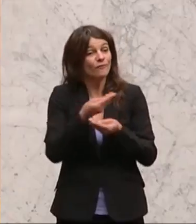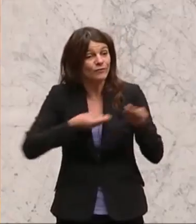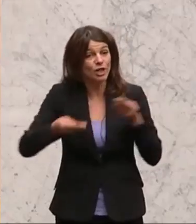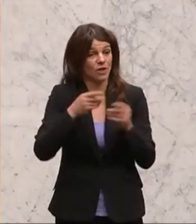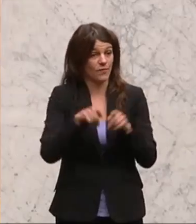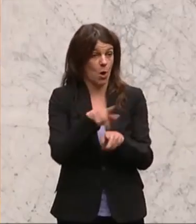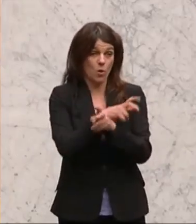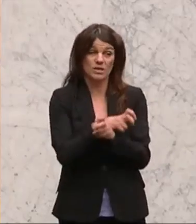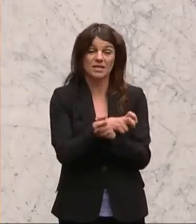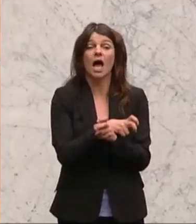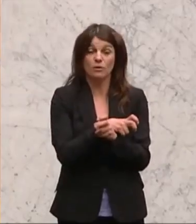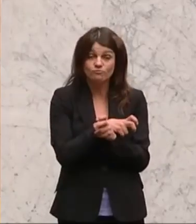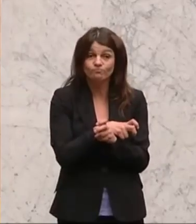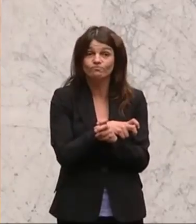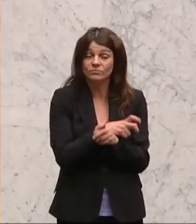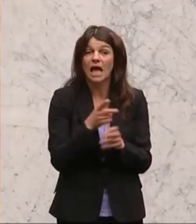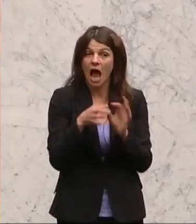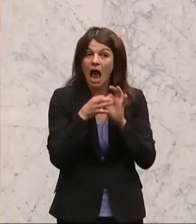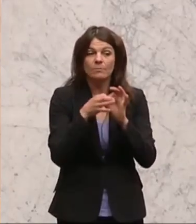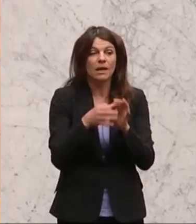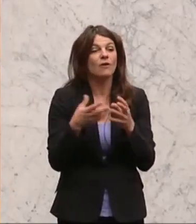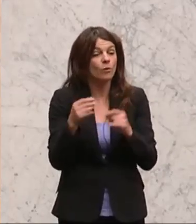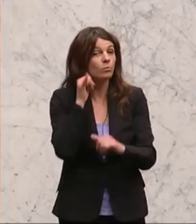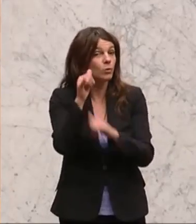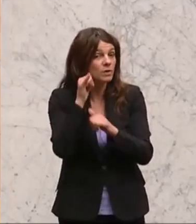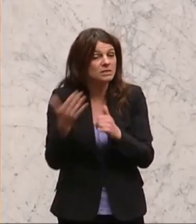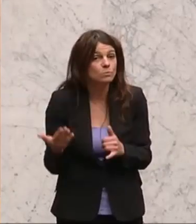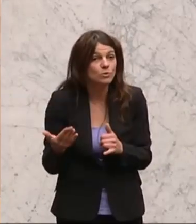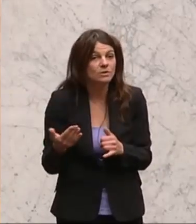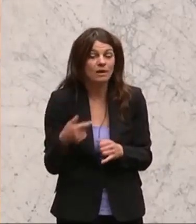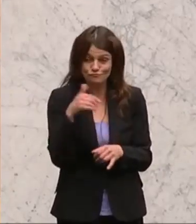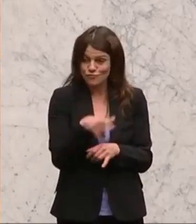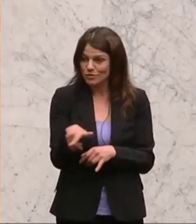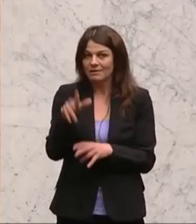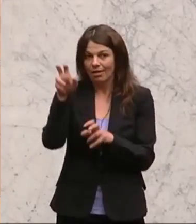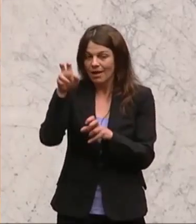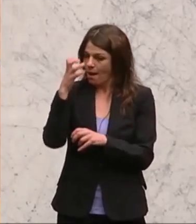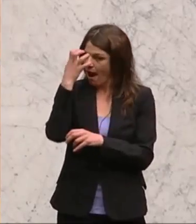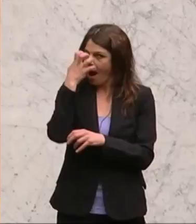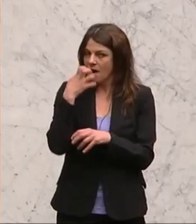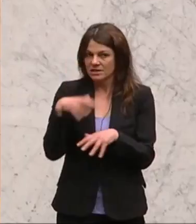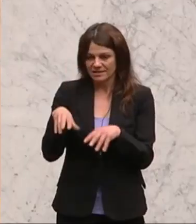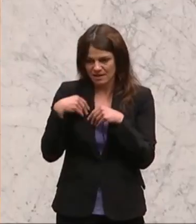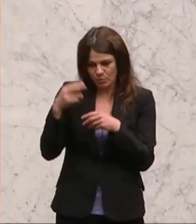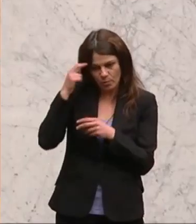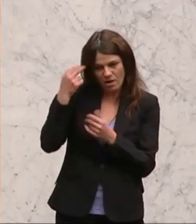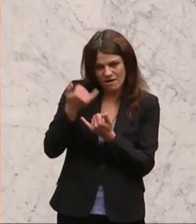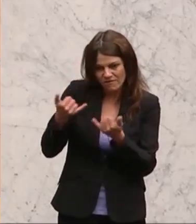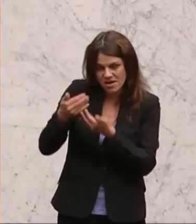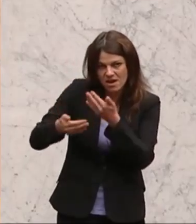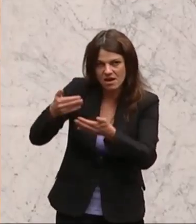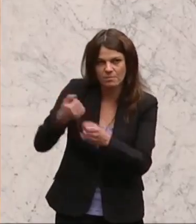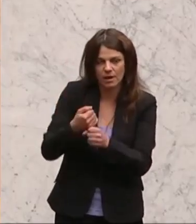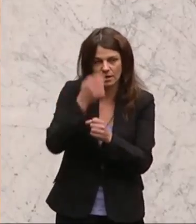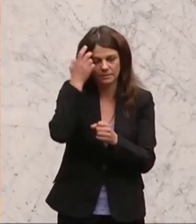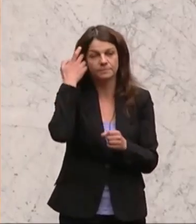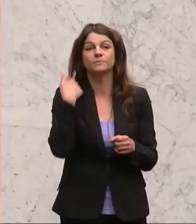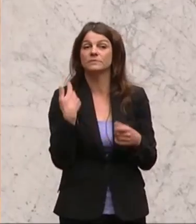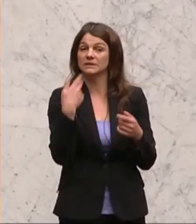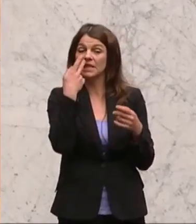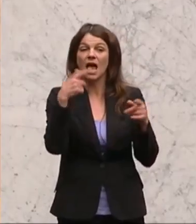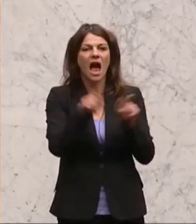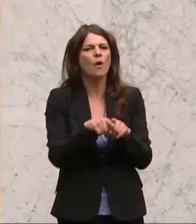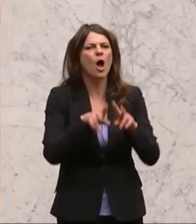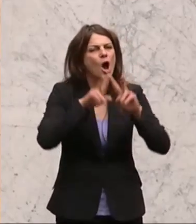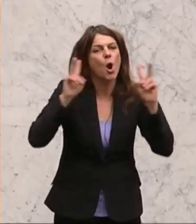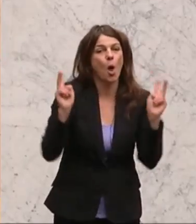die zu einem Großteil von Fremdenverkehr lebt, wird sich mit diesem Thema ernsthaft auseinandersetzen müssen. Genauso wie wir auch sehen,